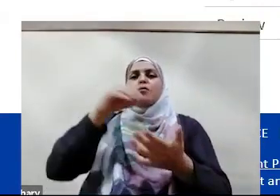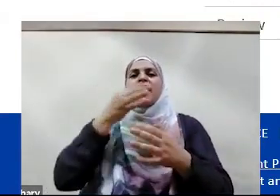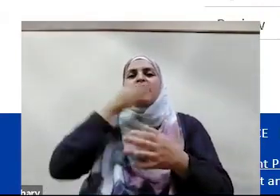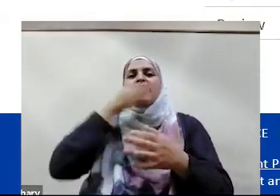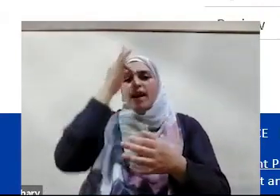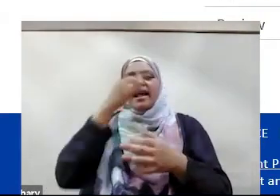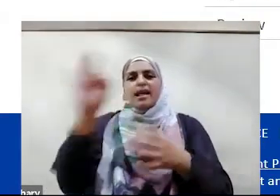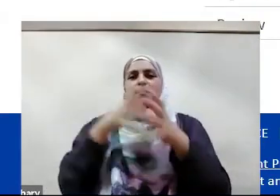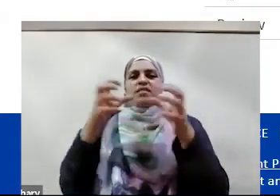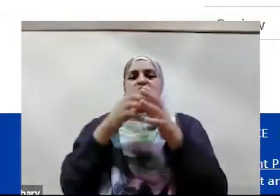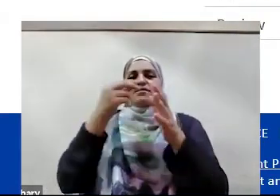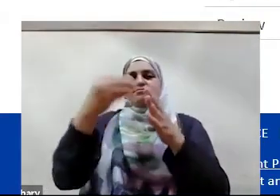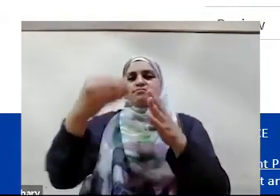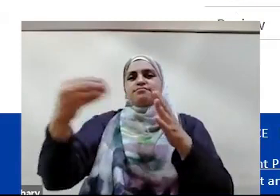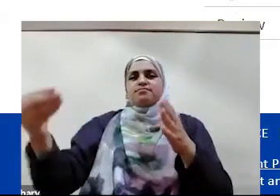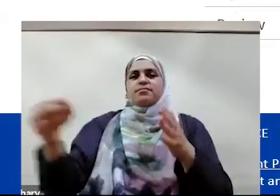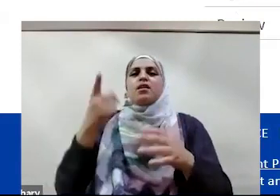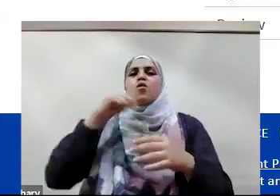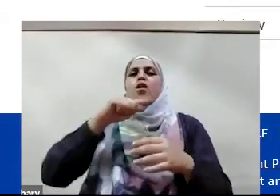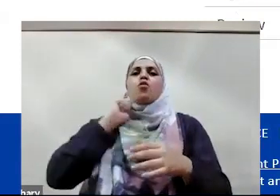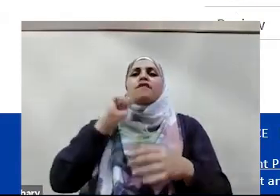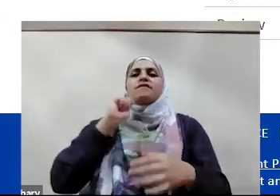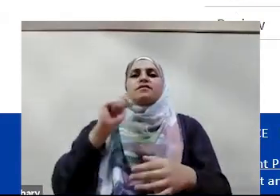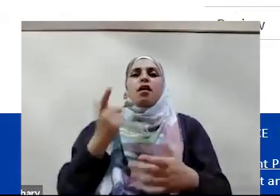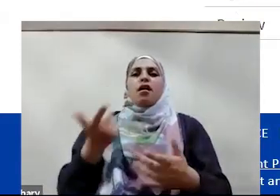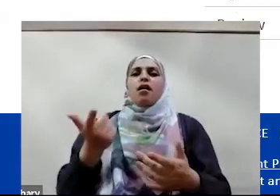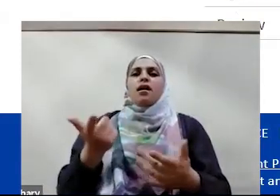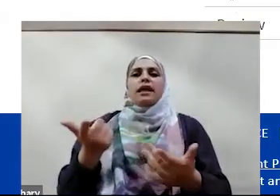المنطقة دي اللي هي بتبقى المحافظة،